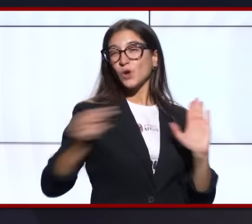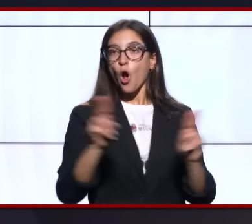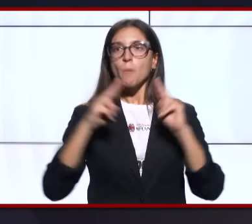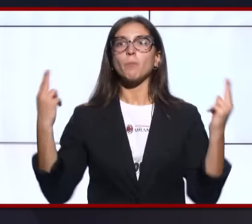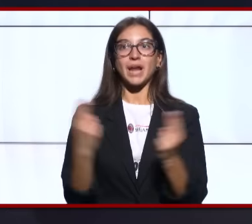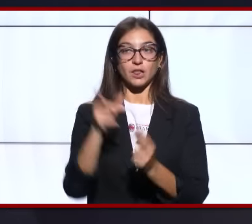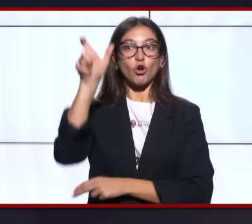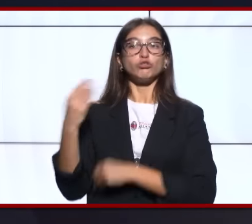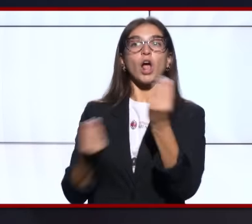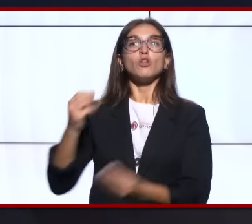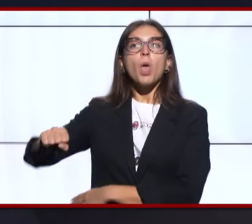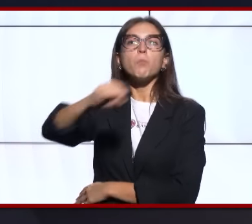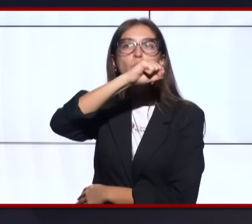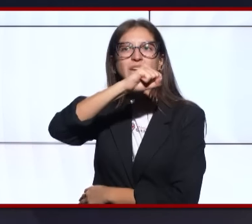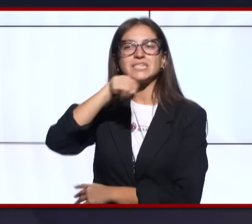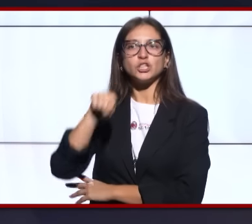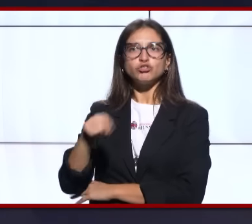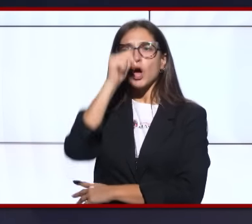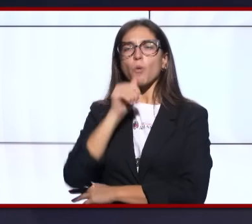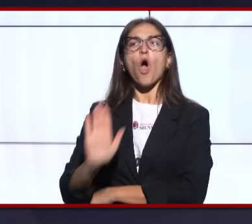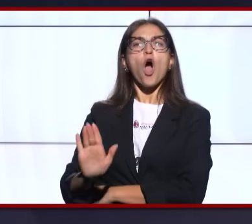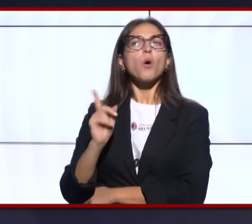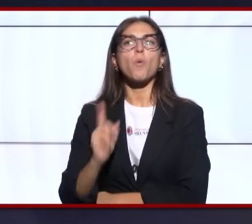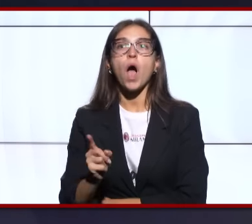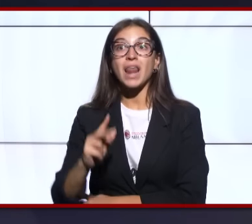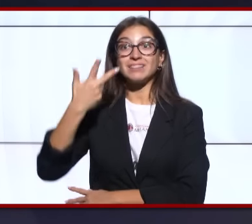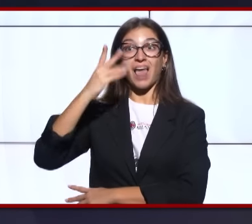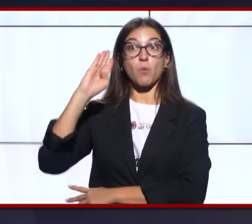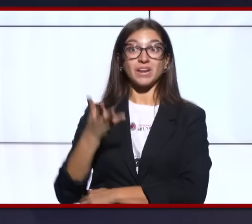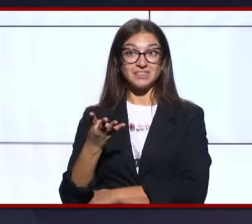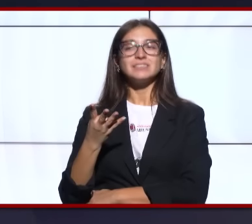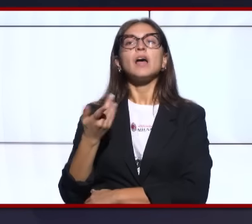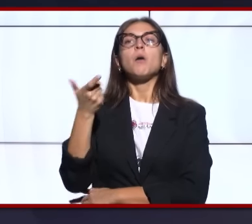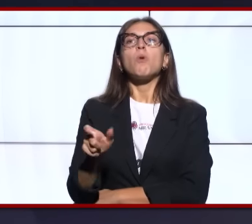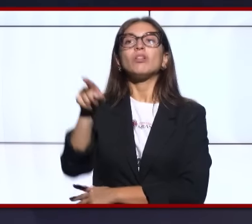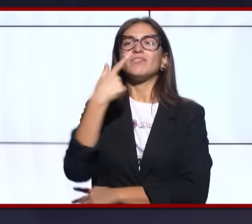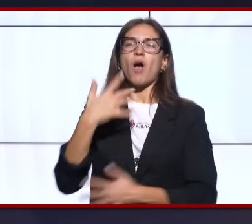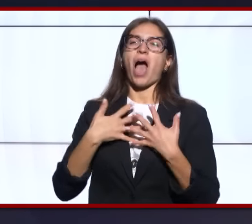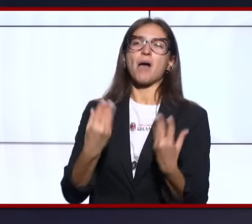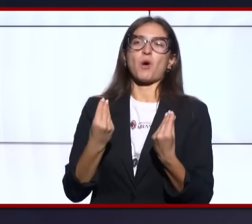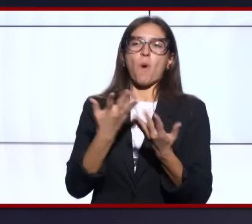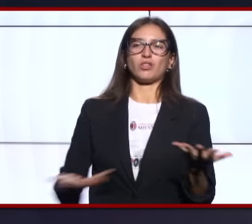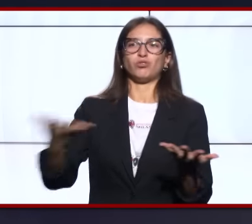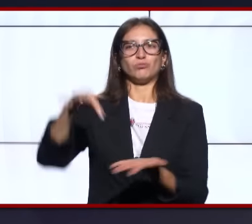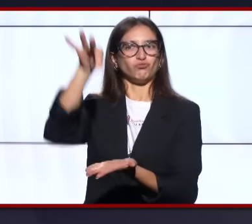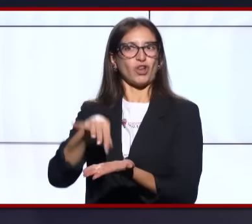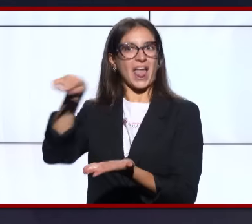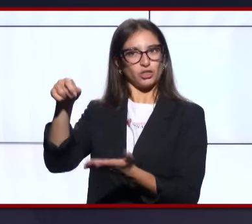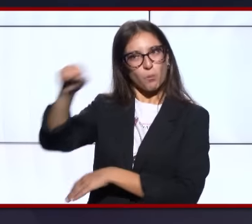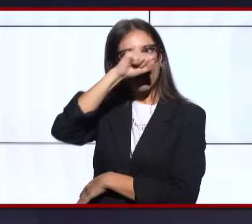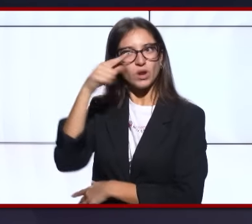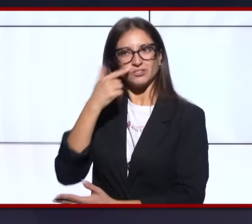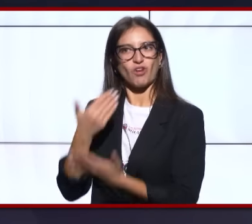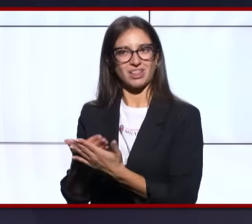ideale qual è quello di trequartista visto che continua a dire che ama quando lui è più in zona centrale e poi le chiedo un'altra cosa veloce